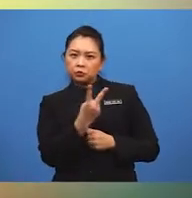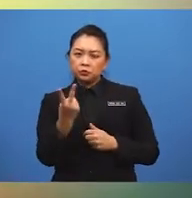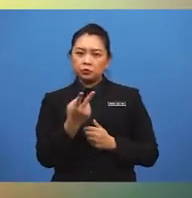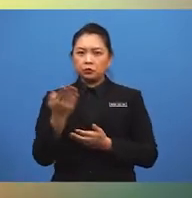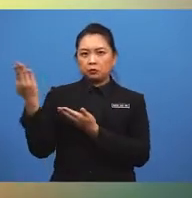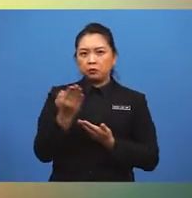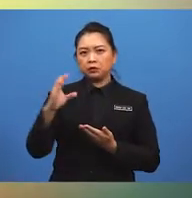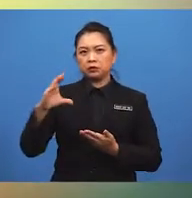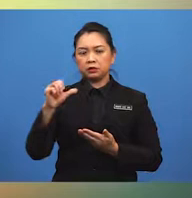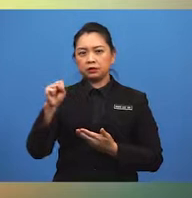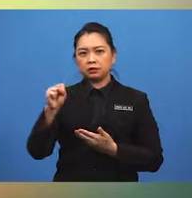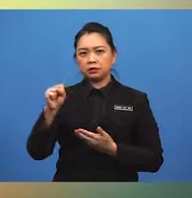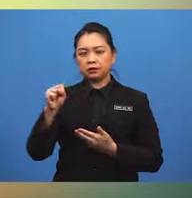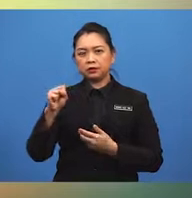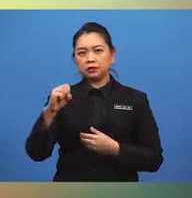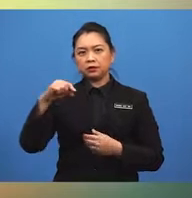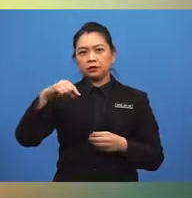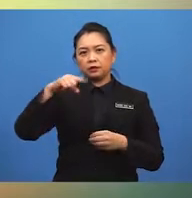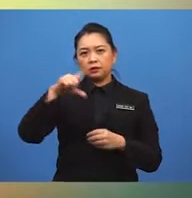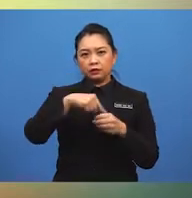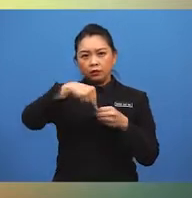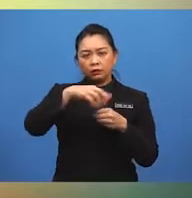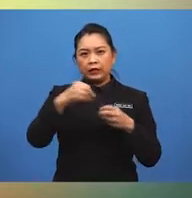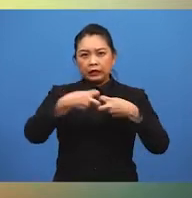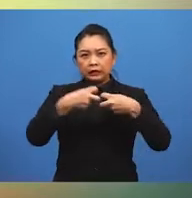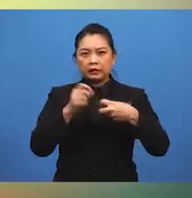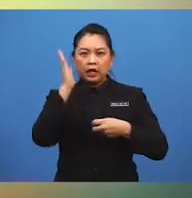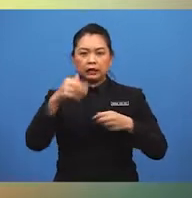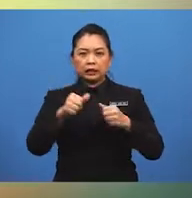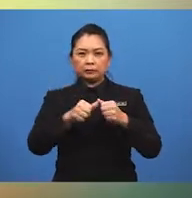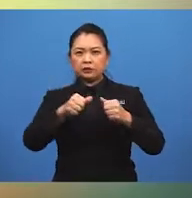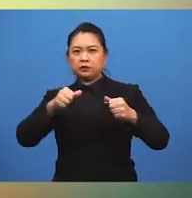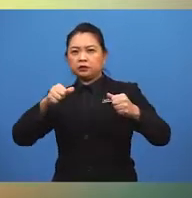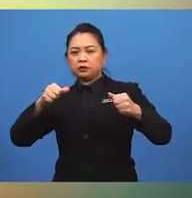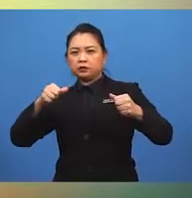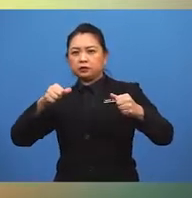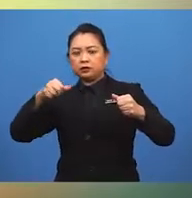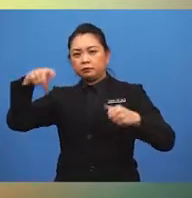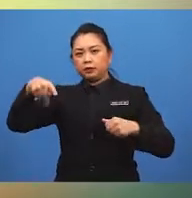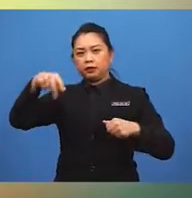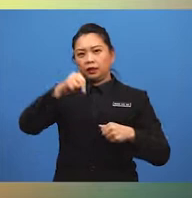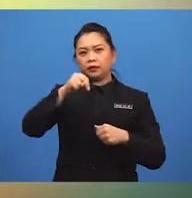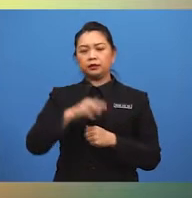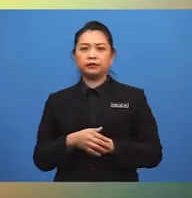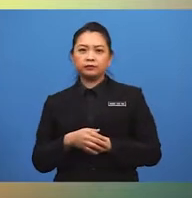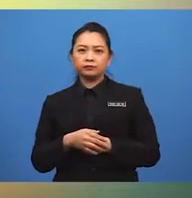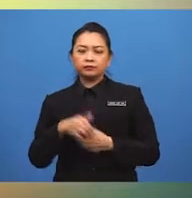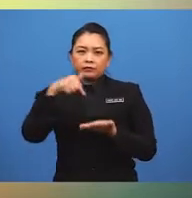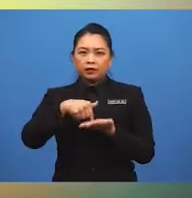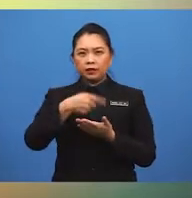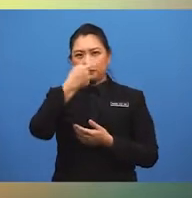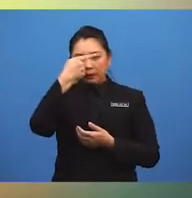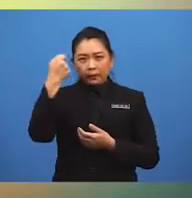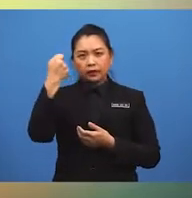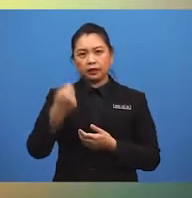Kedua-dua pembawa cas ini, iaitu lohong dan elektron, akan menjauhi simpang PN.